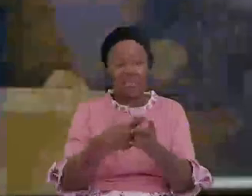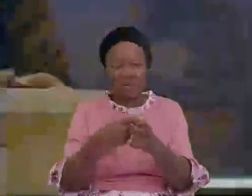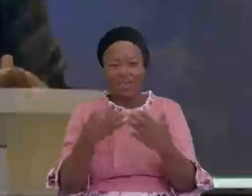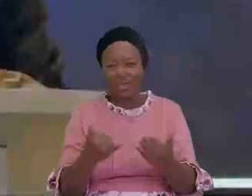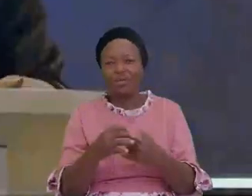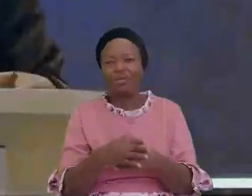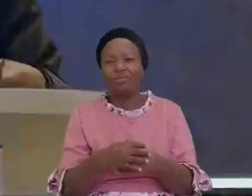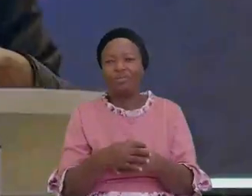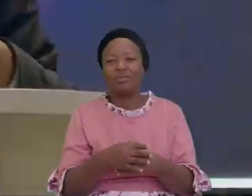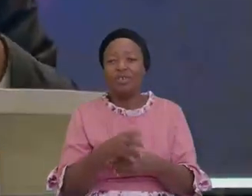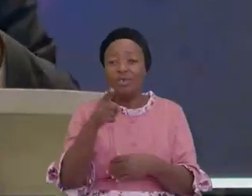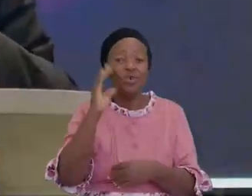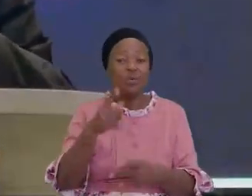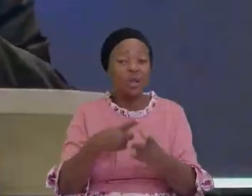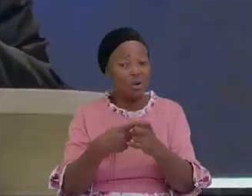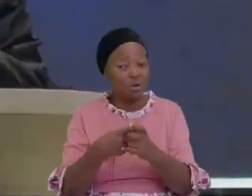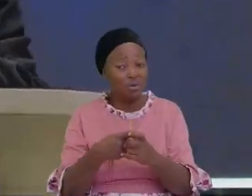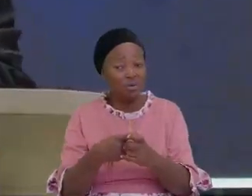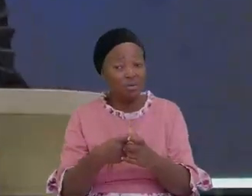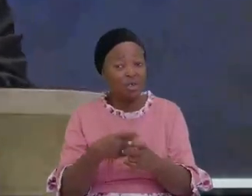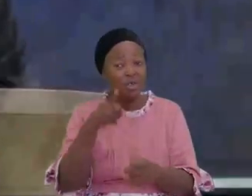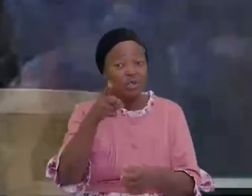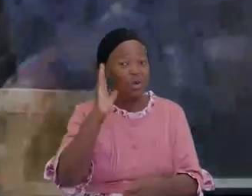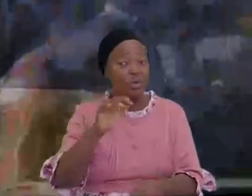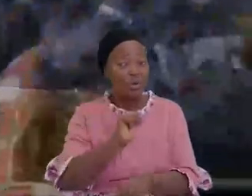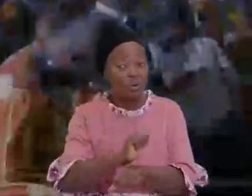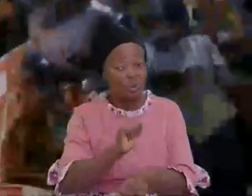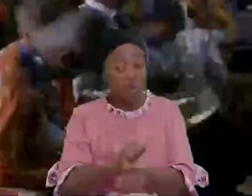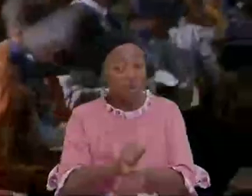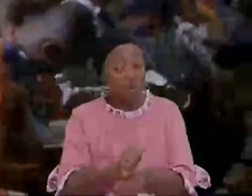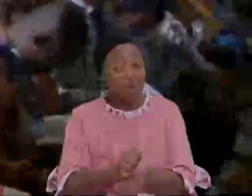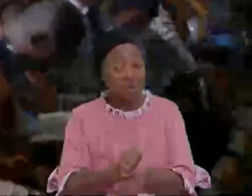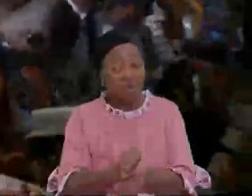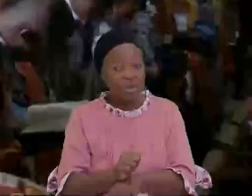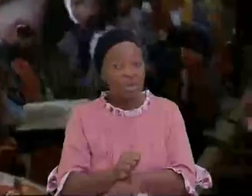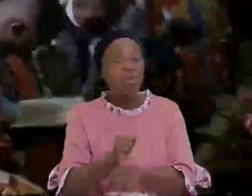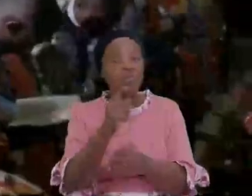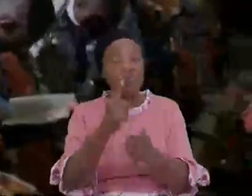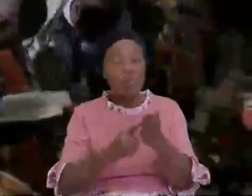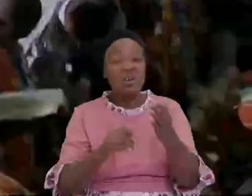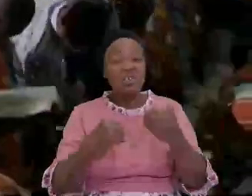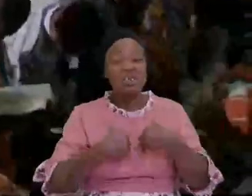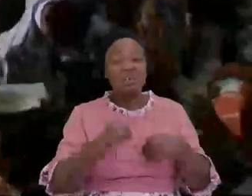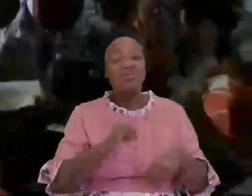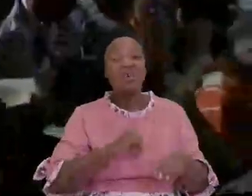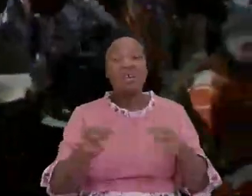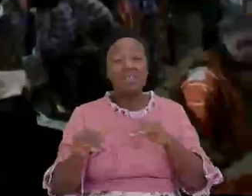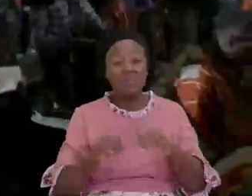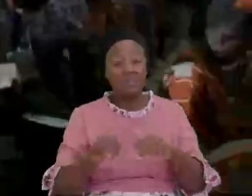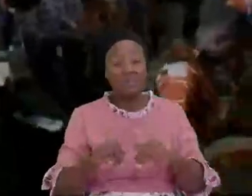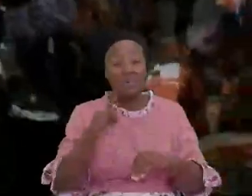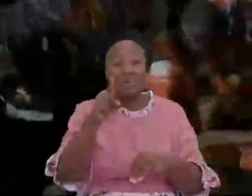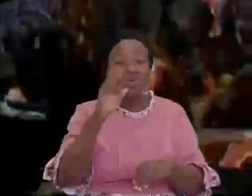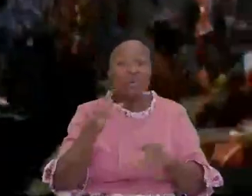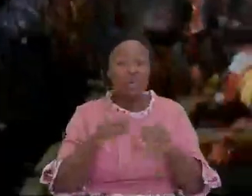courir. Tu vas courir. Tu vas marcher. Qu'est-ce que j'ai fait? Tu